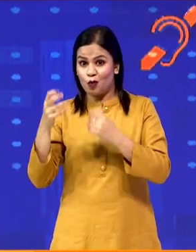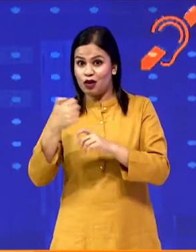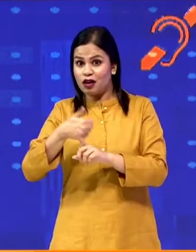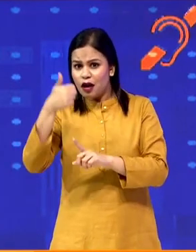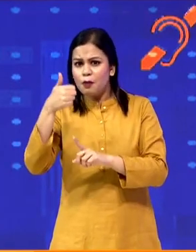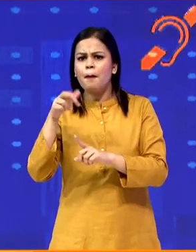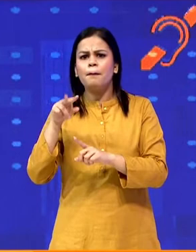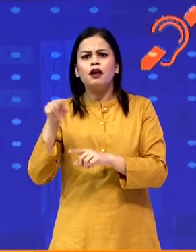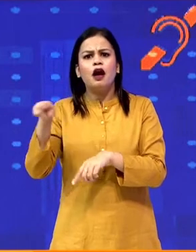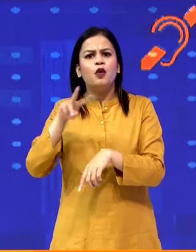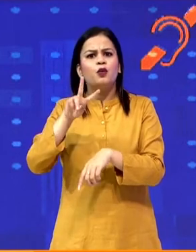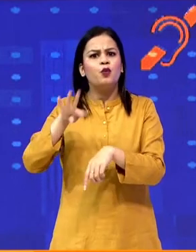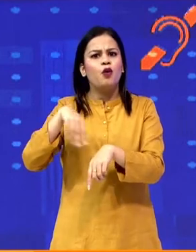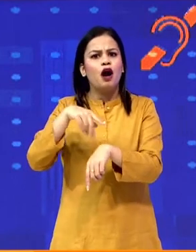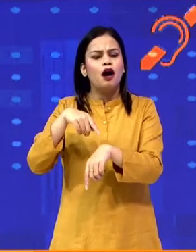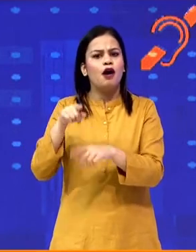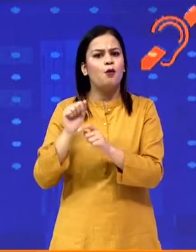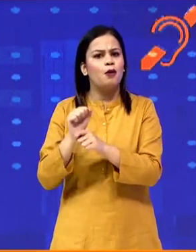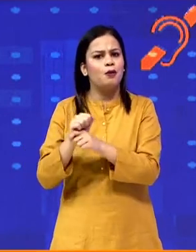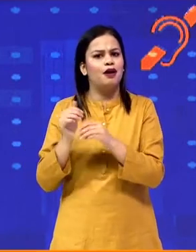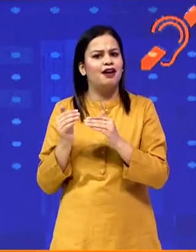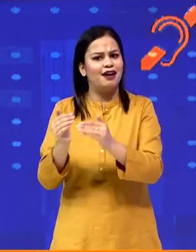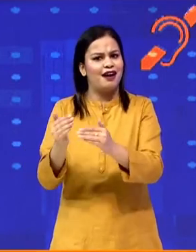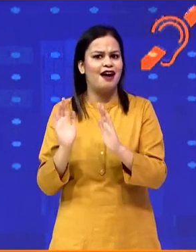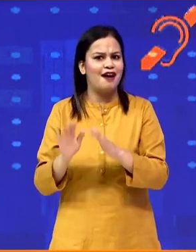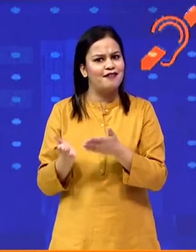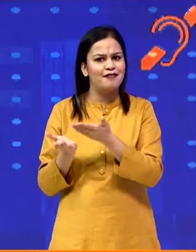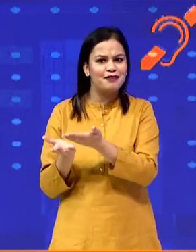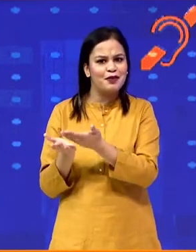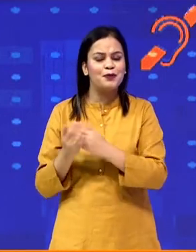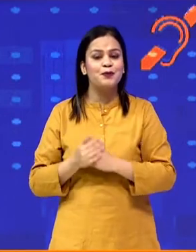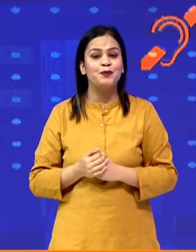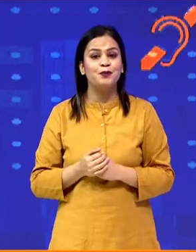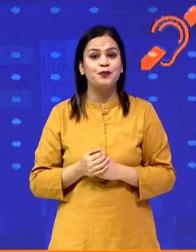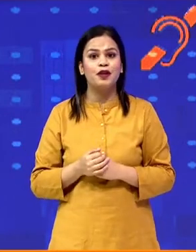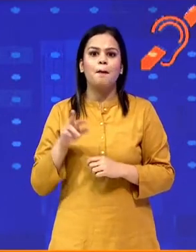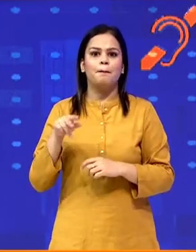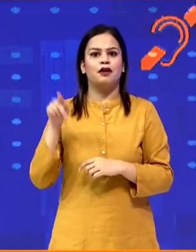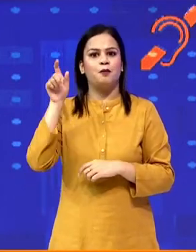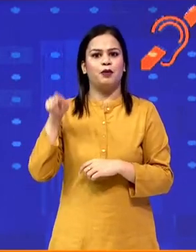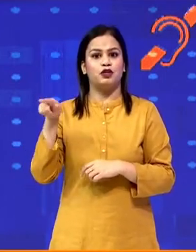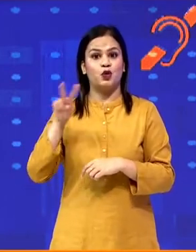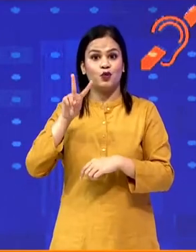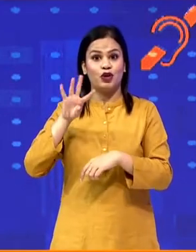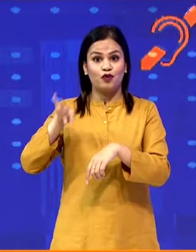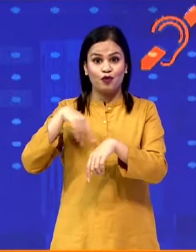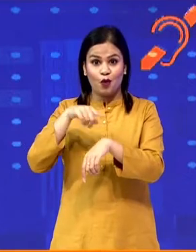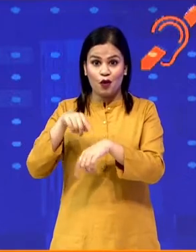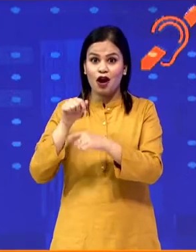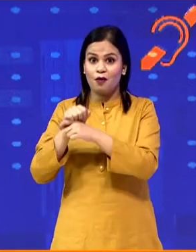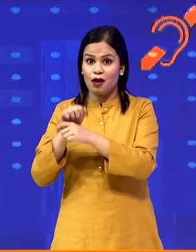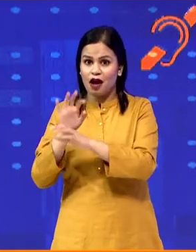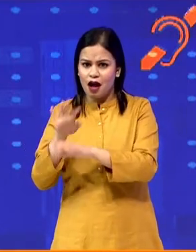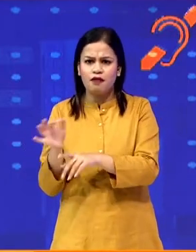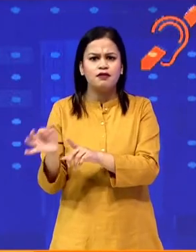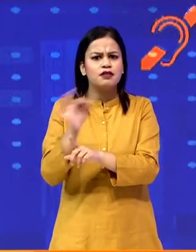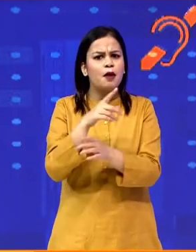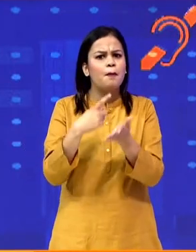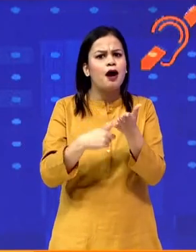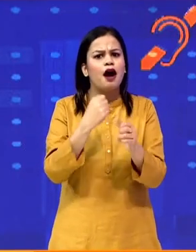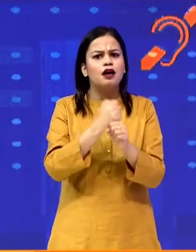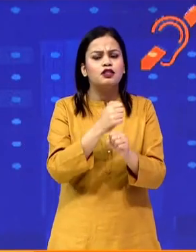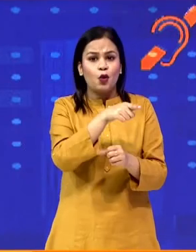24/7 कम करते हैं तो उनको 24 मिनट्स भी तो कम करना पड़ेगा ना